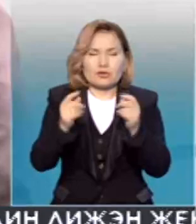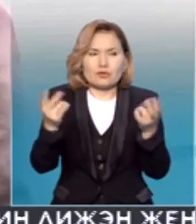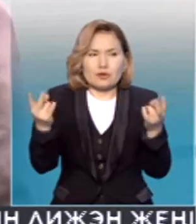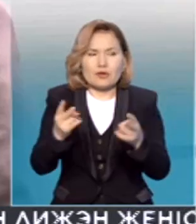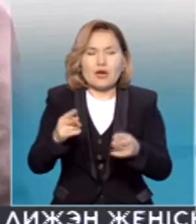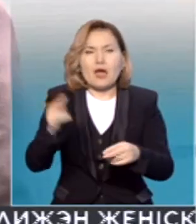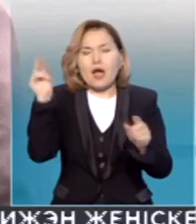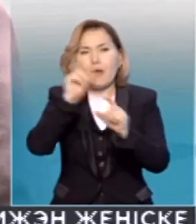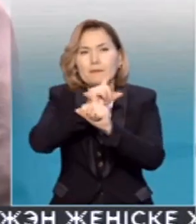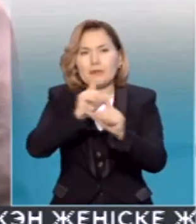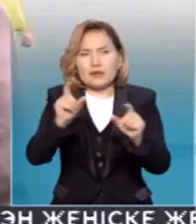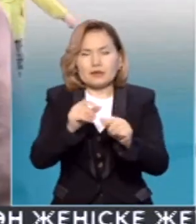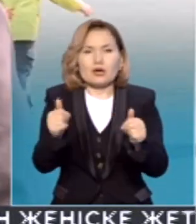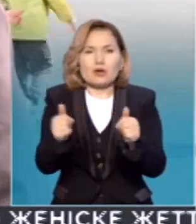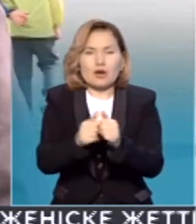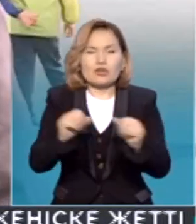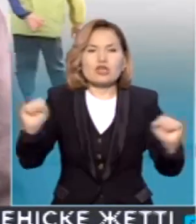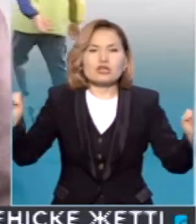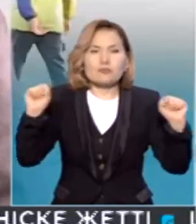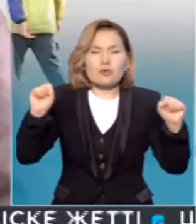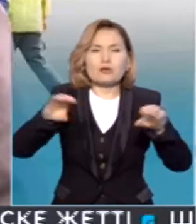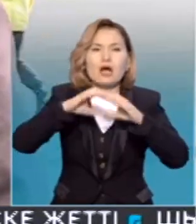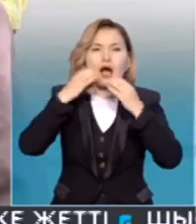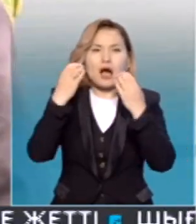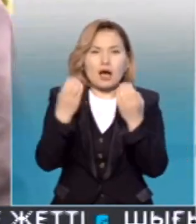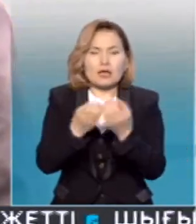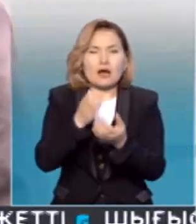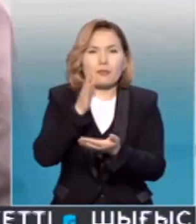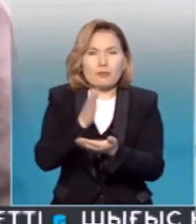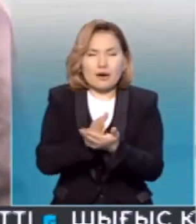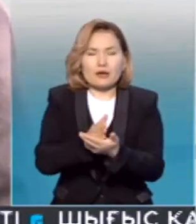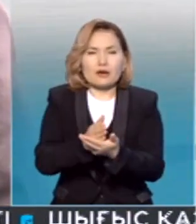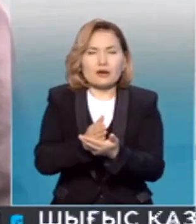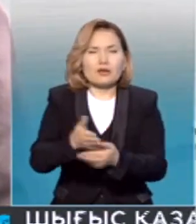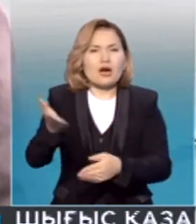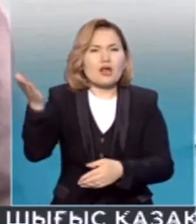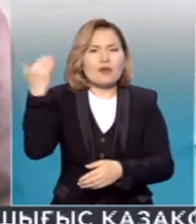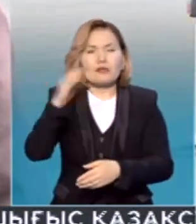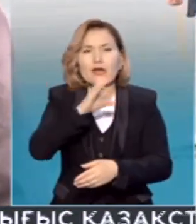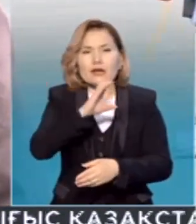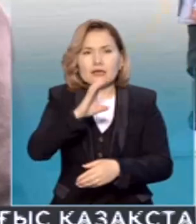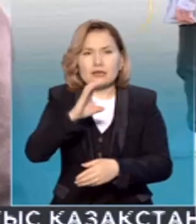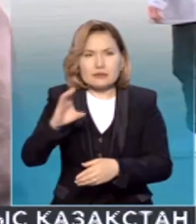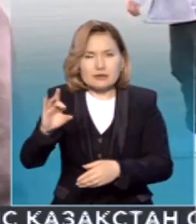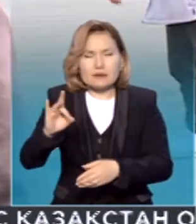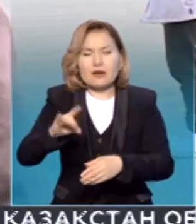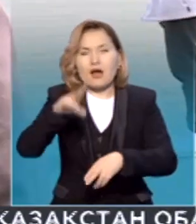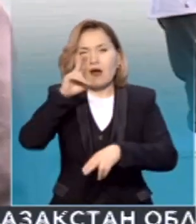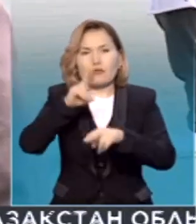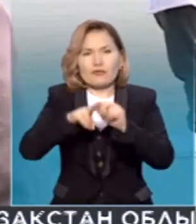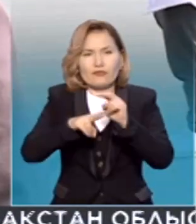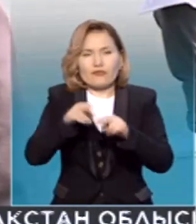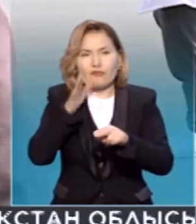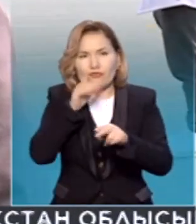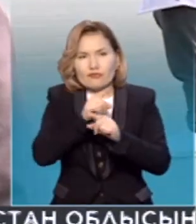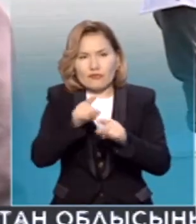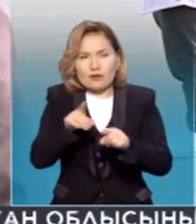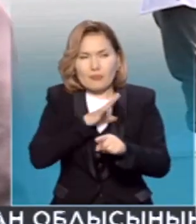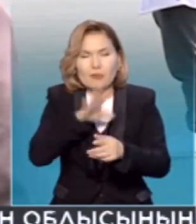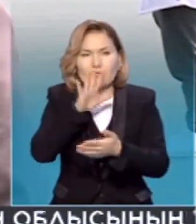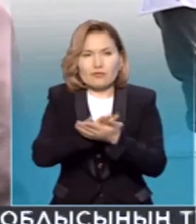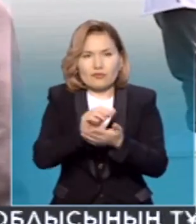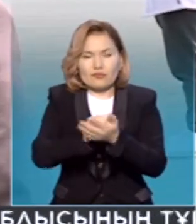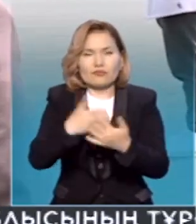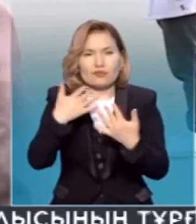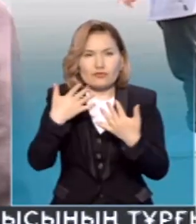Мектептің қасында үлкен спорт алаңы бар, бірақ ол уже бұрыннан келеатқан стадион, спорт алаңы